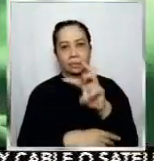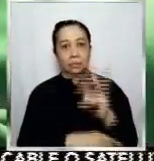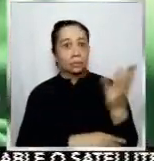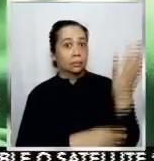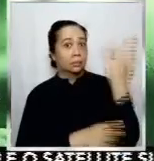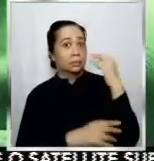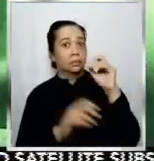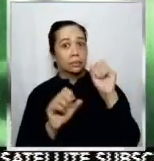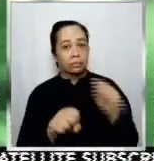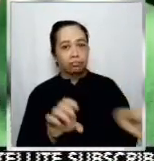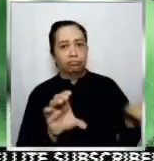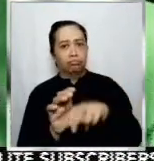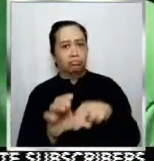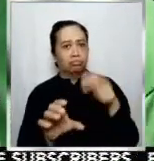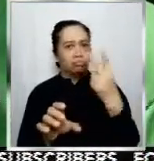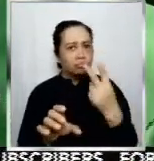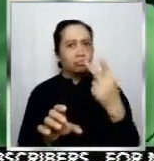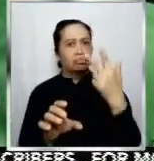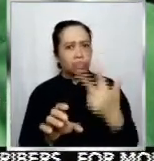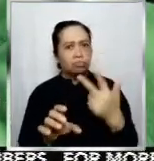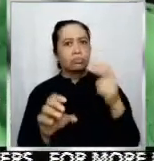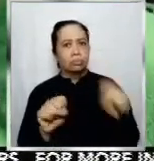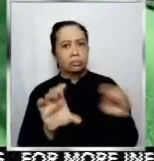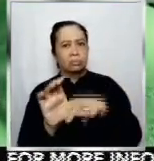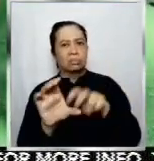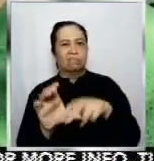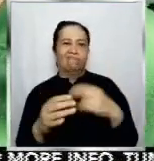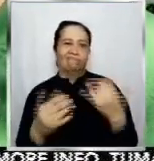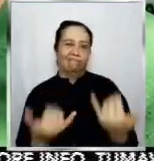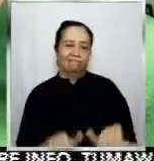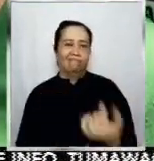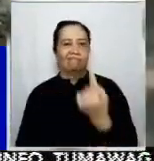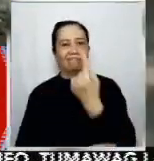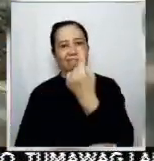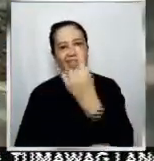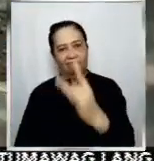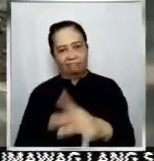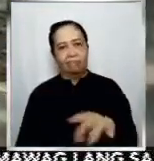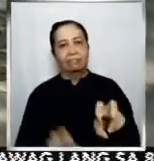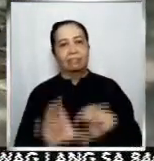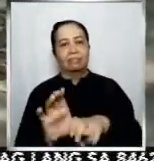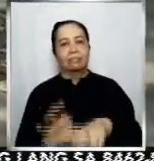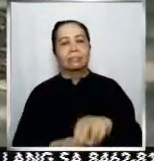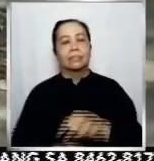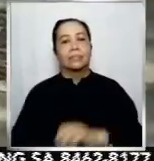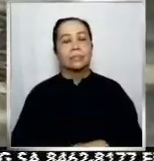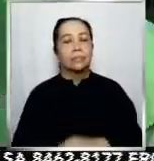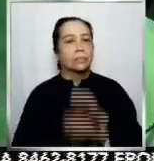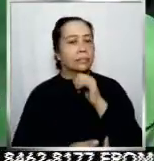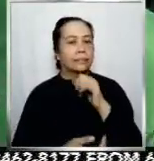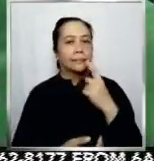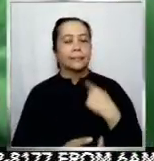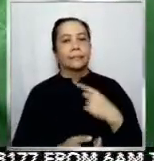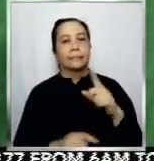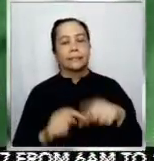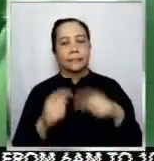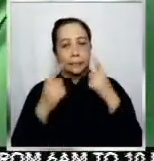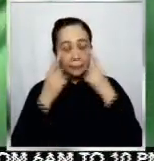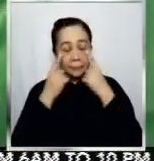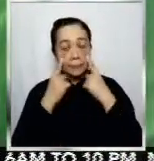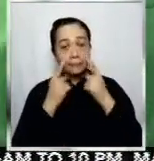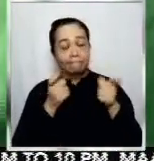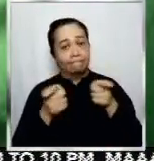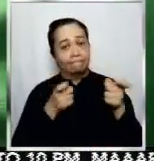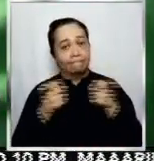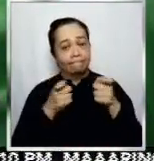lamang. Hindi tuloy mapigilang maiyak ni Bernardo Toledo na 160 pesos pa lang ang kinikita mula